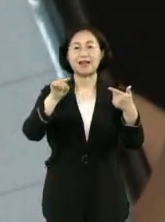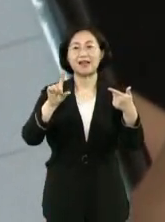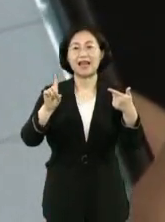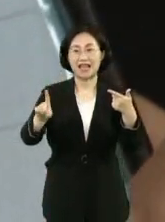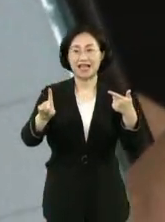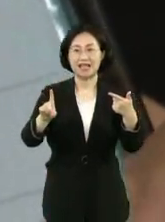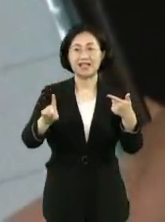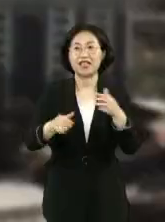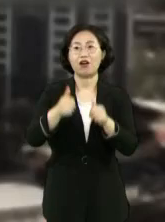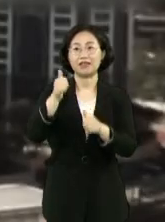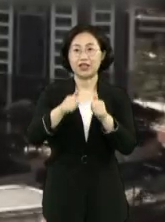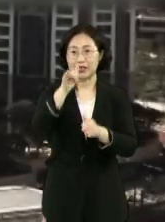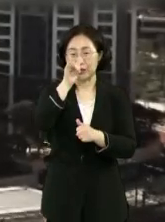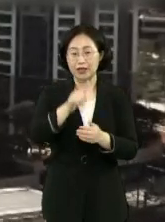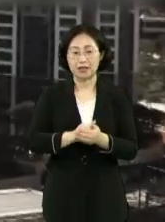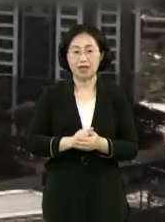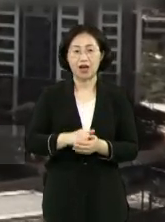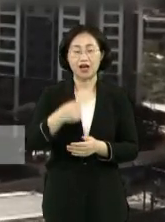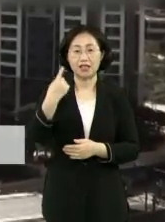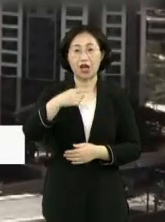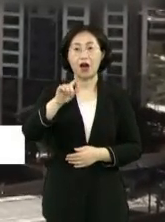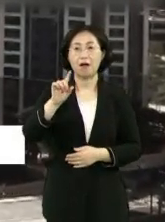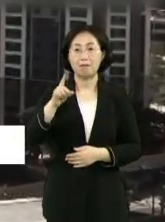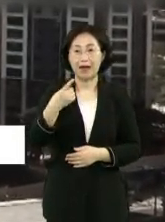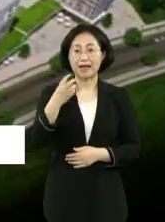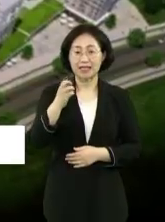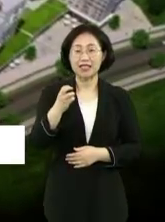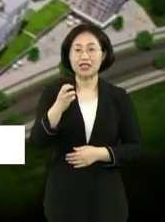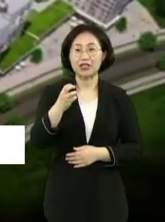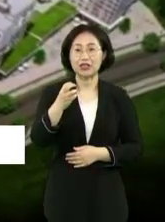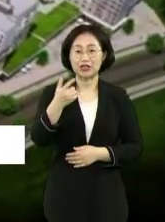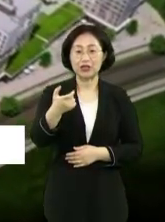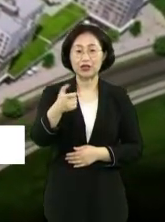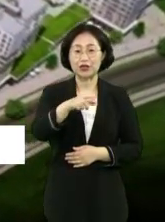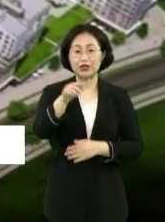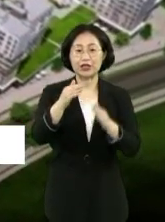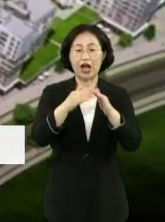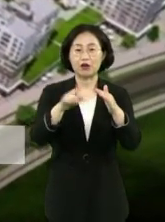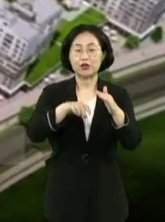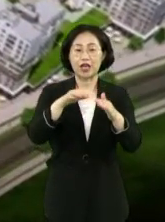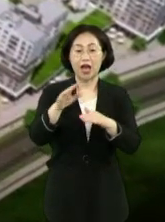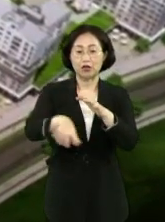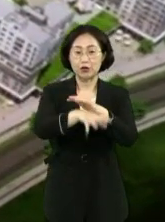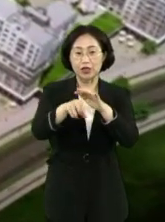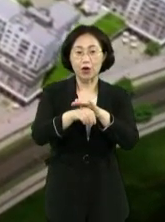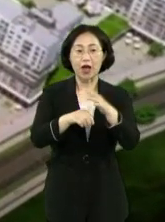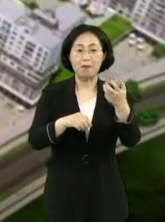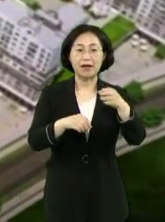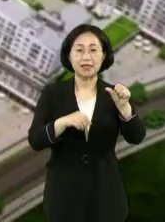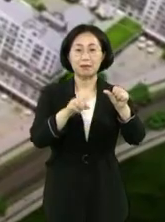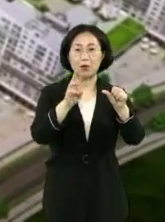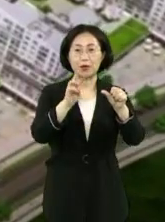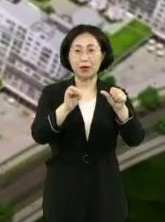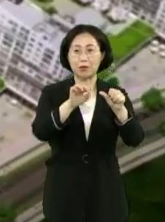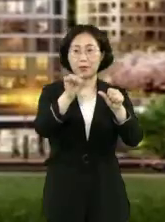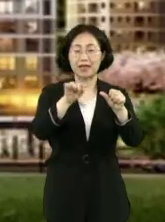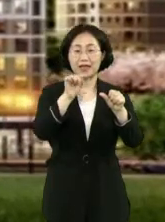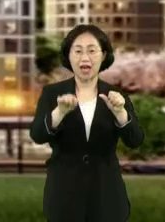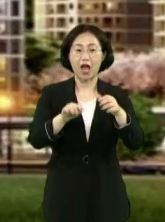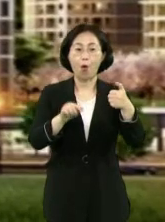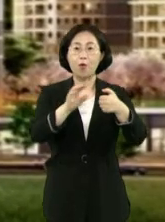넘었습니다. 전체 1,350가구 가운데 추첨제 물량이 85제곱미터 추가 물량의